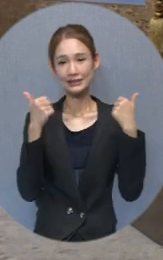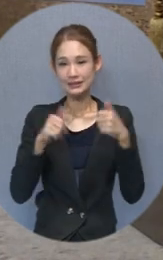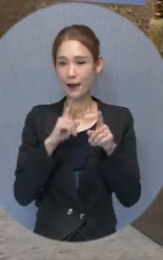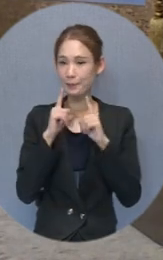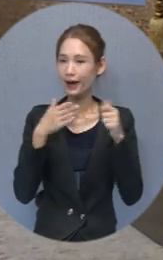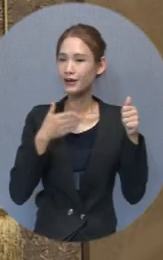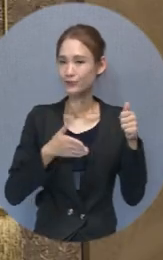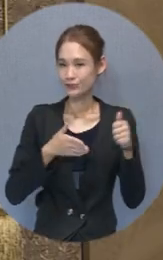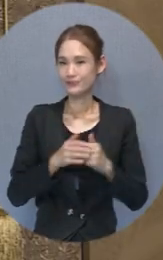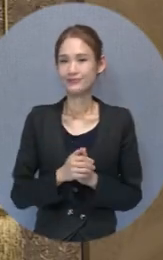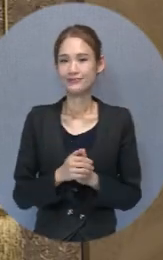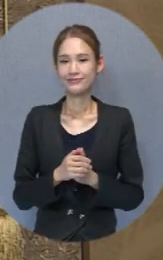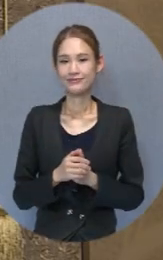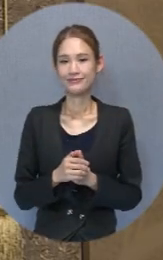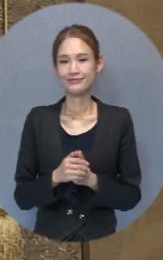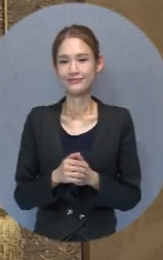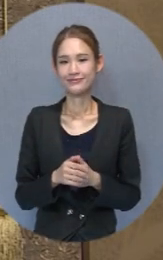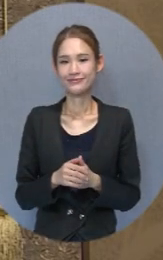말씀 해주시죠. 네.